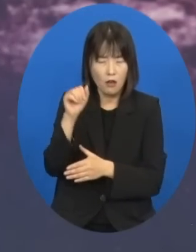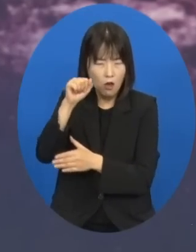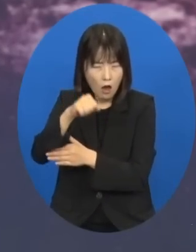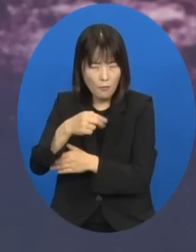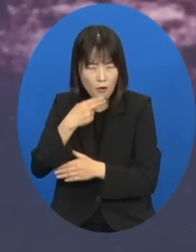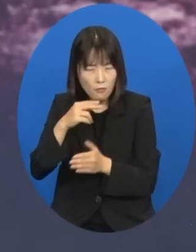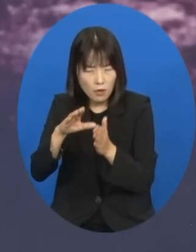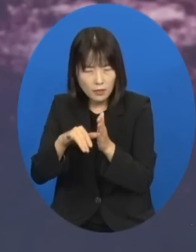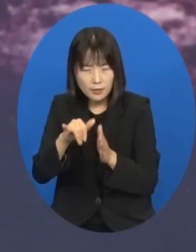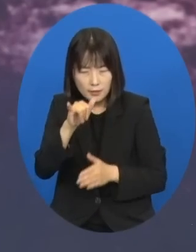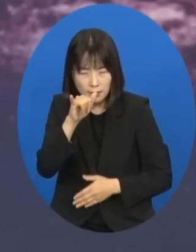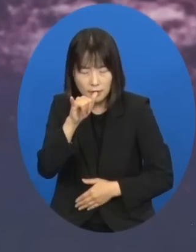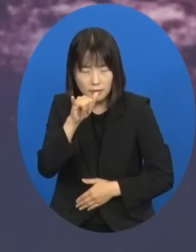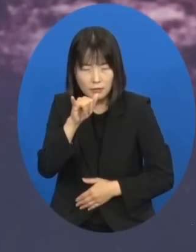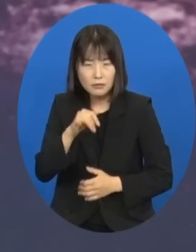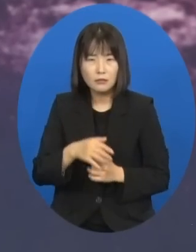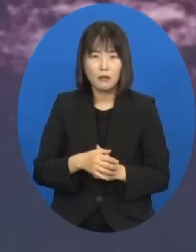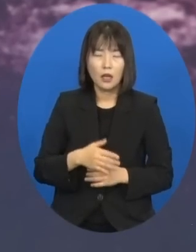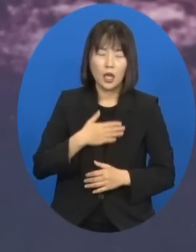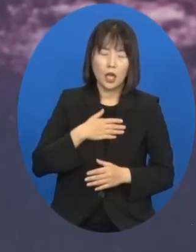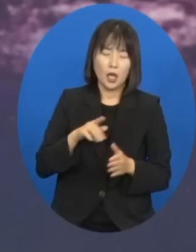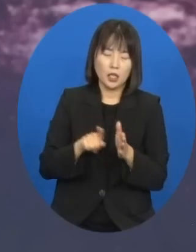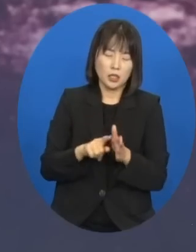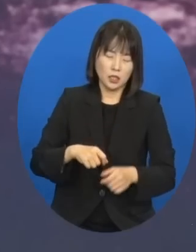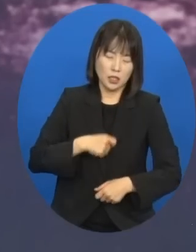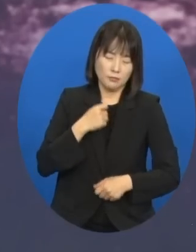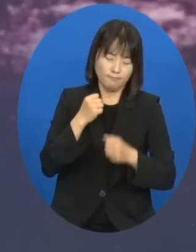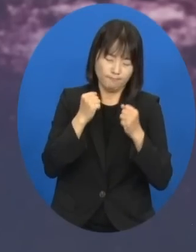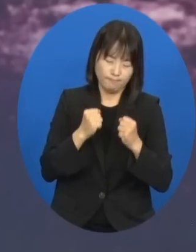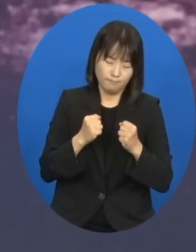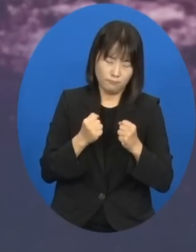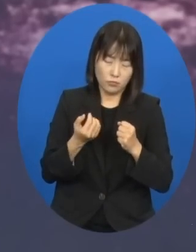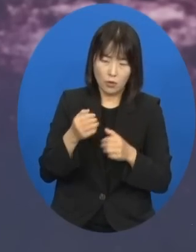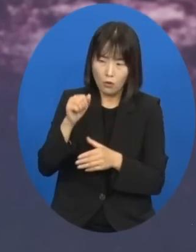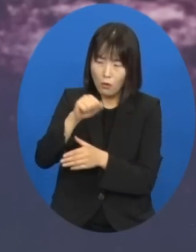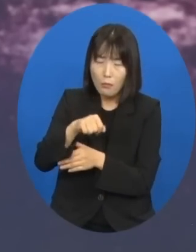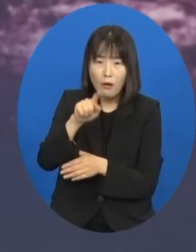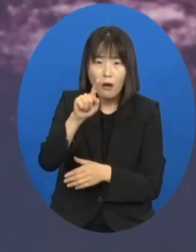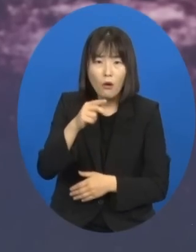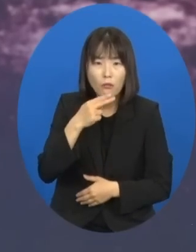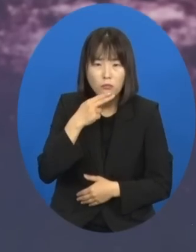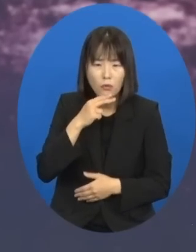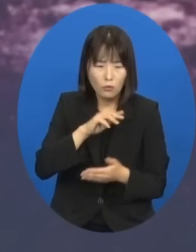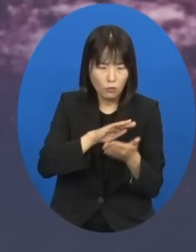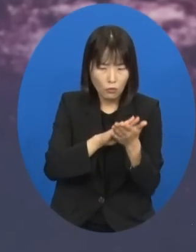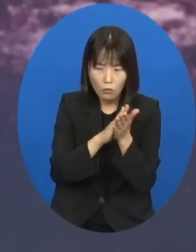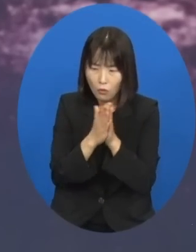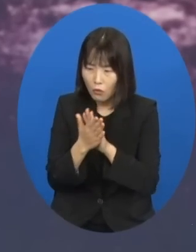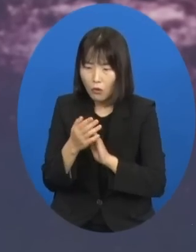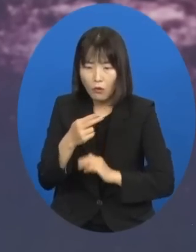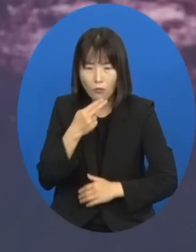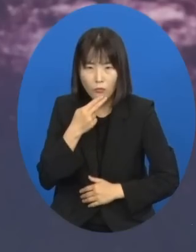때도 있어요. 야, 내가 이렇게 신실하게 머물렀는데 열매가 없어. 변화가 없어. 사람도 변화가